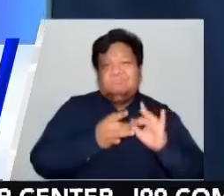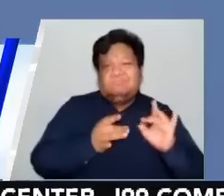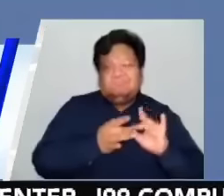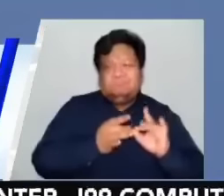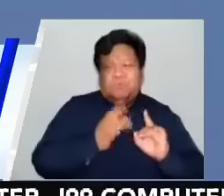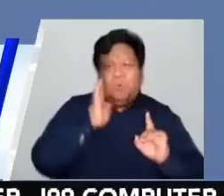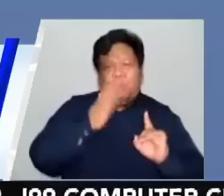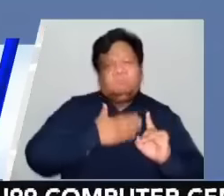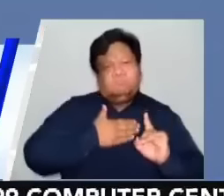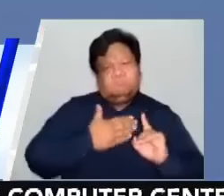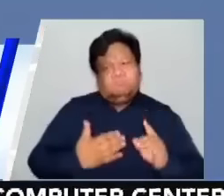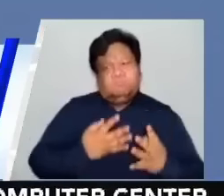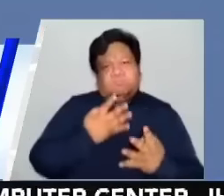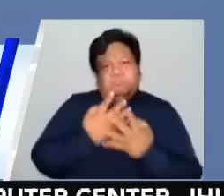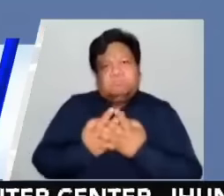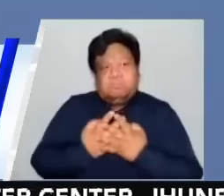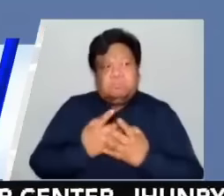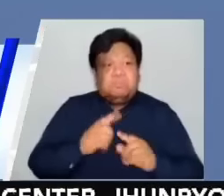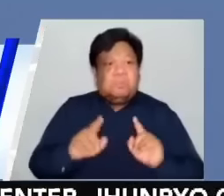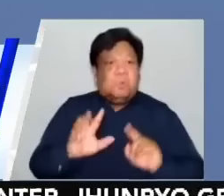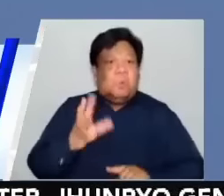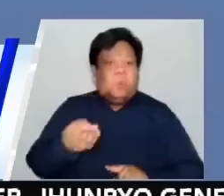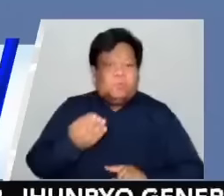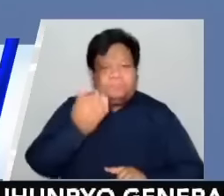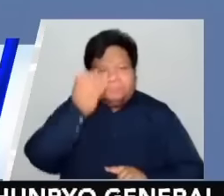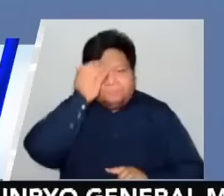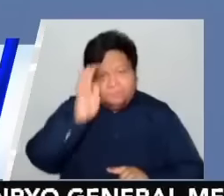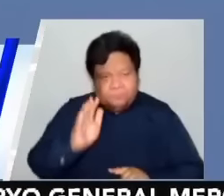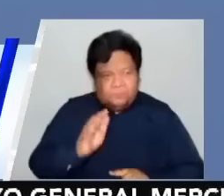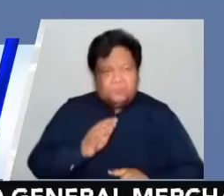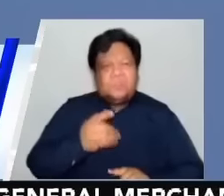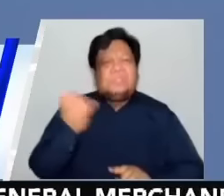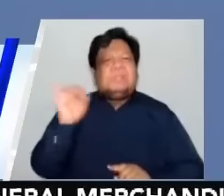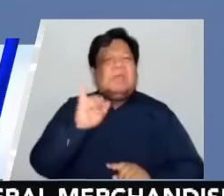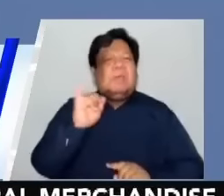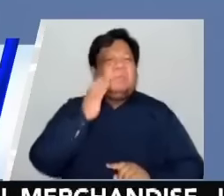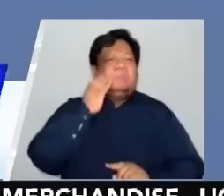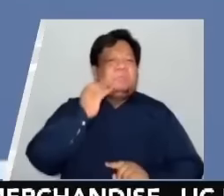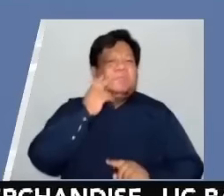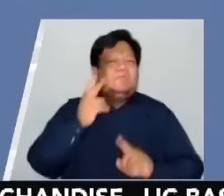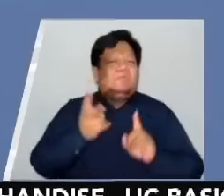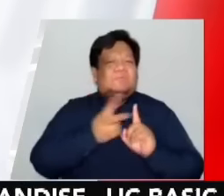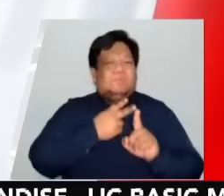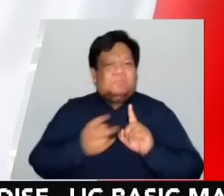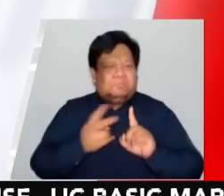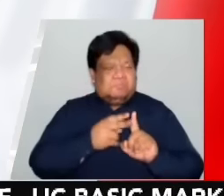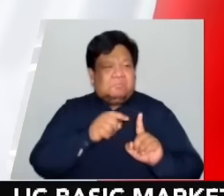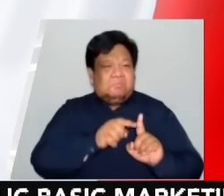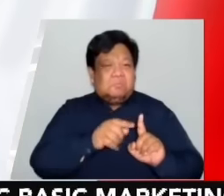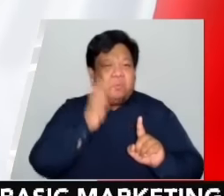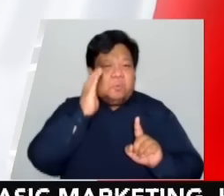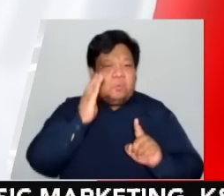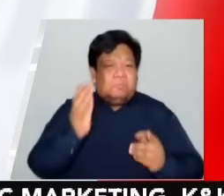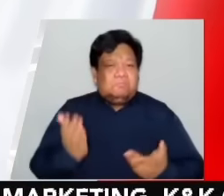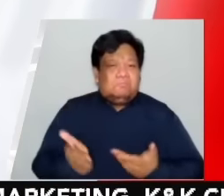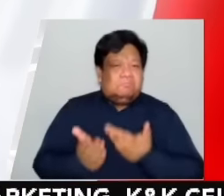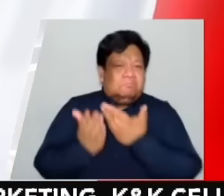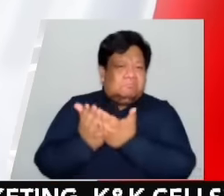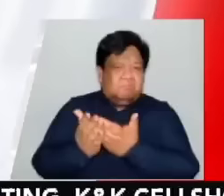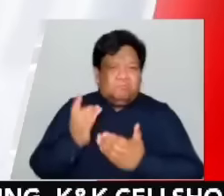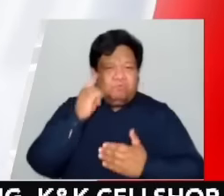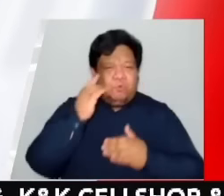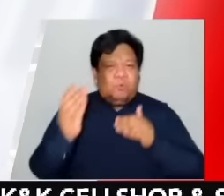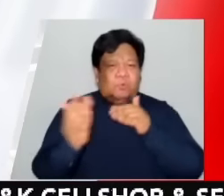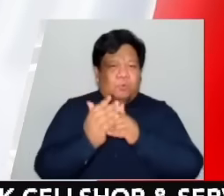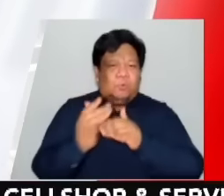kailan. Biktima lang din daw si Rufa May, kaya pag-aaralan daw nila kung maghahain ng kontrademanda. She's worried kasi nga